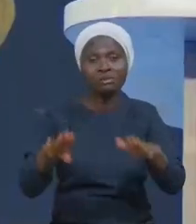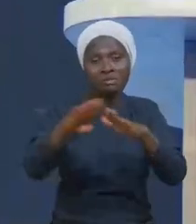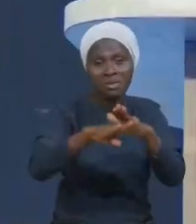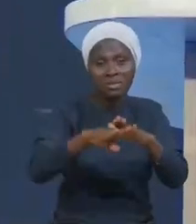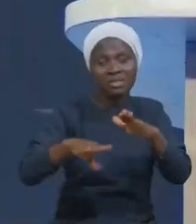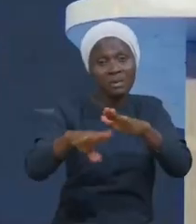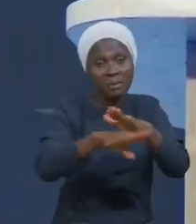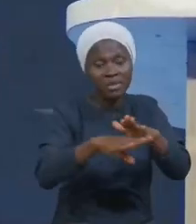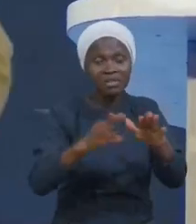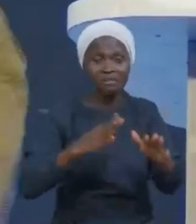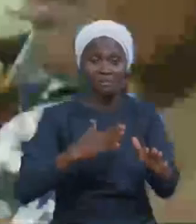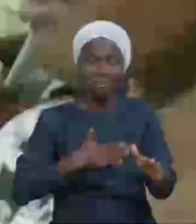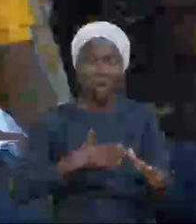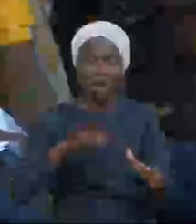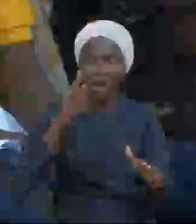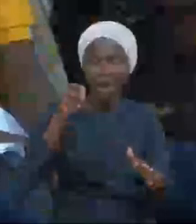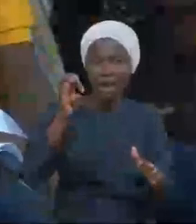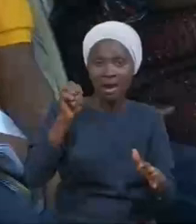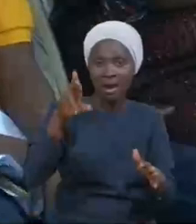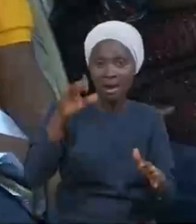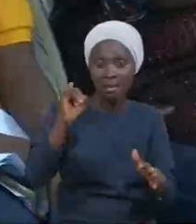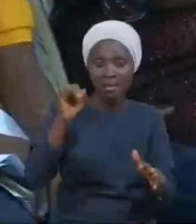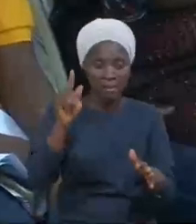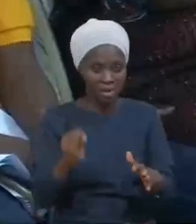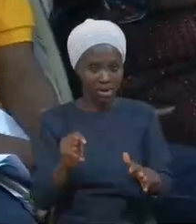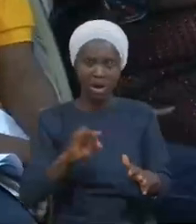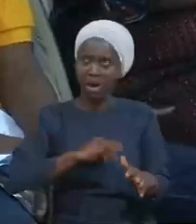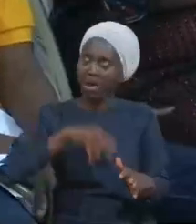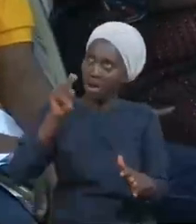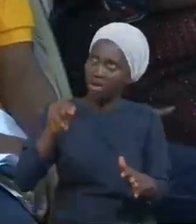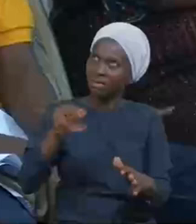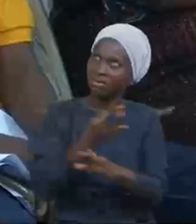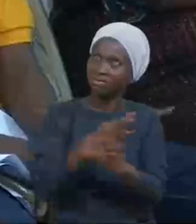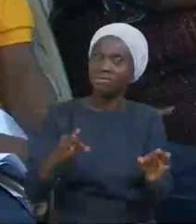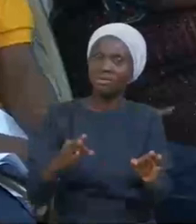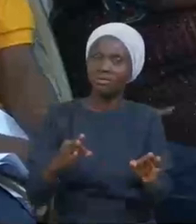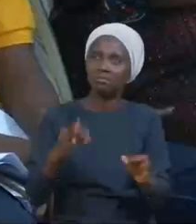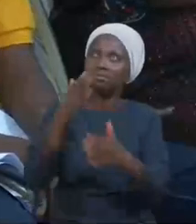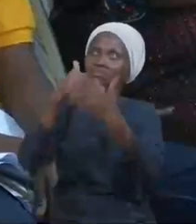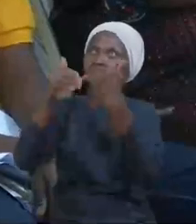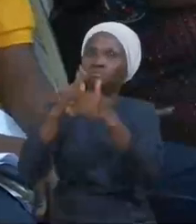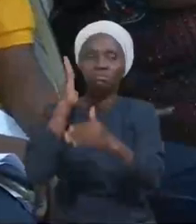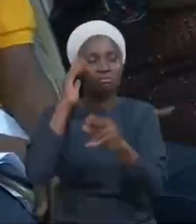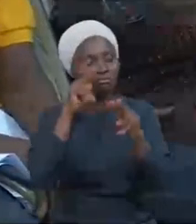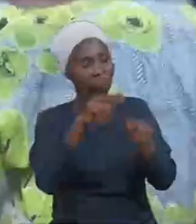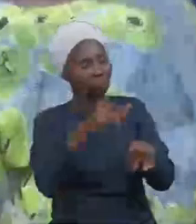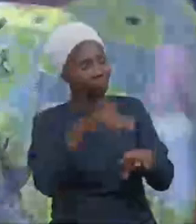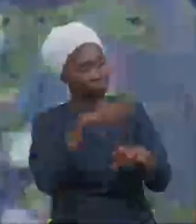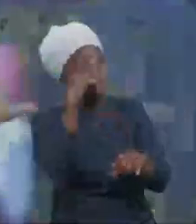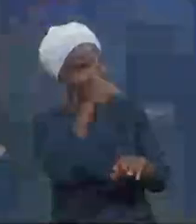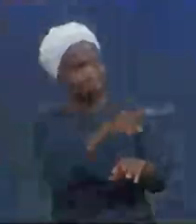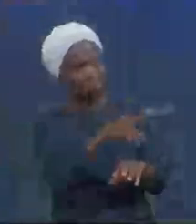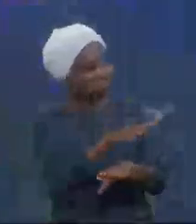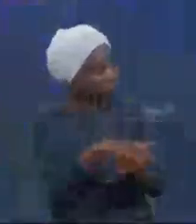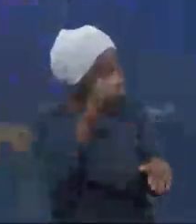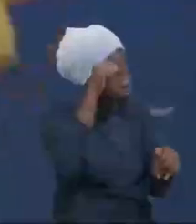mérites, j'ai besoin de la libération. Le ciel va détourner les regards. Rappelle-toi, ne te rappelles-tu